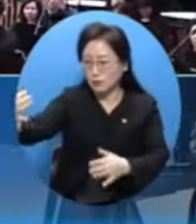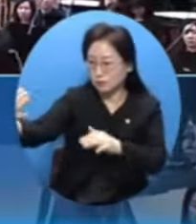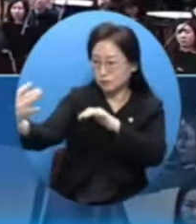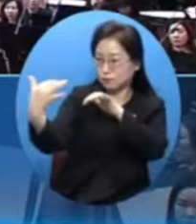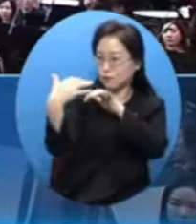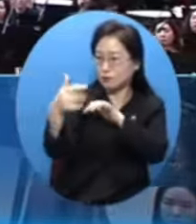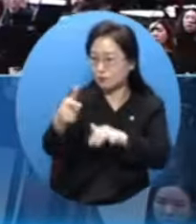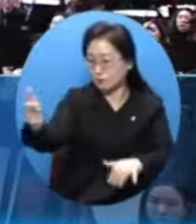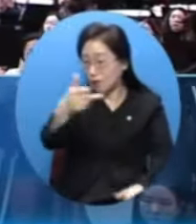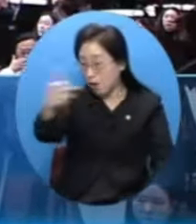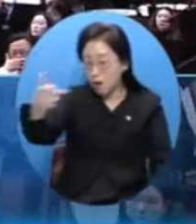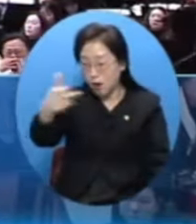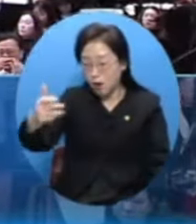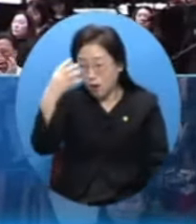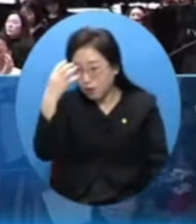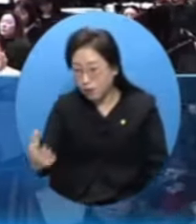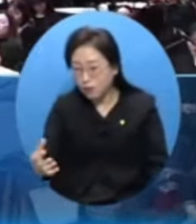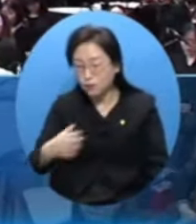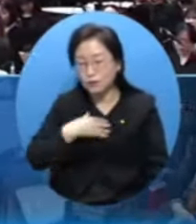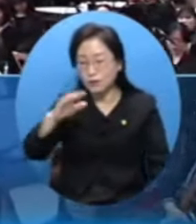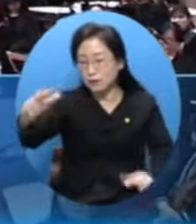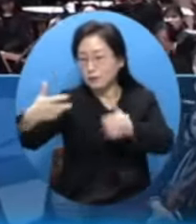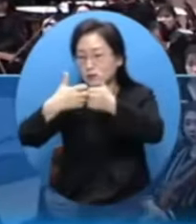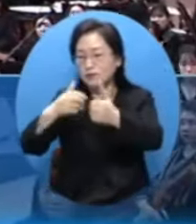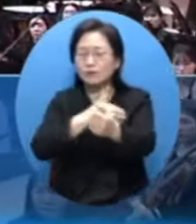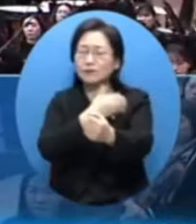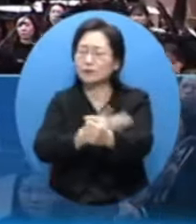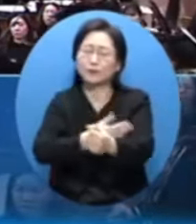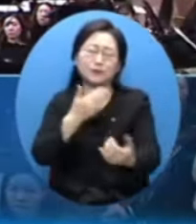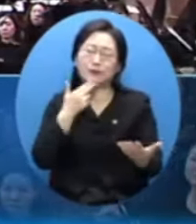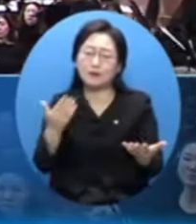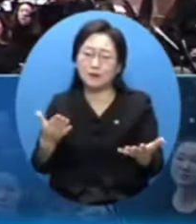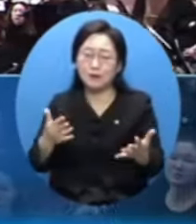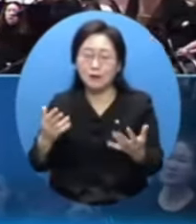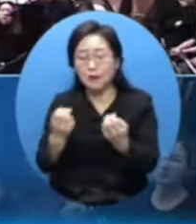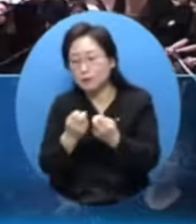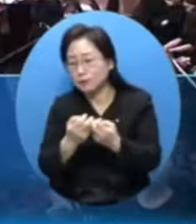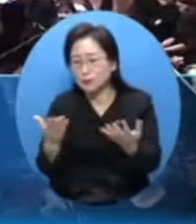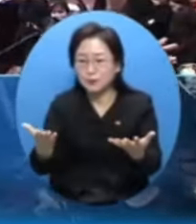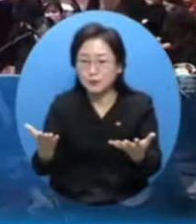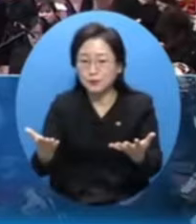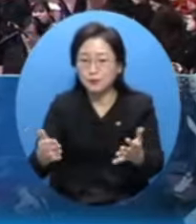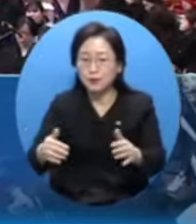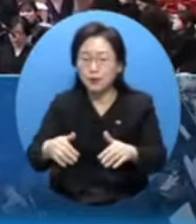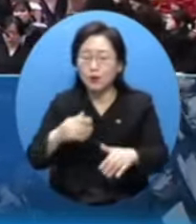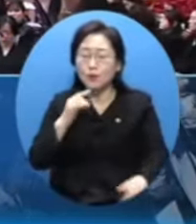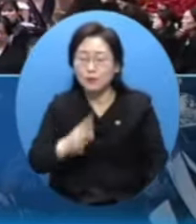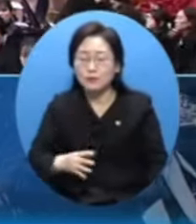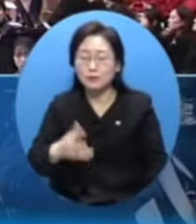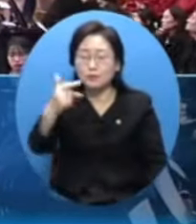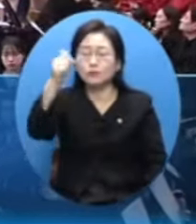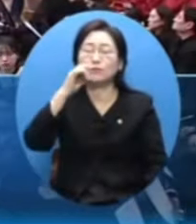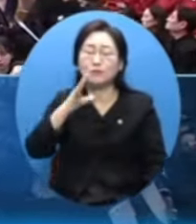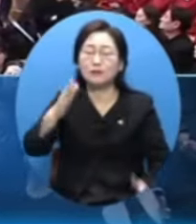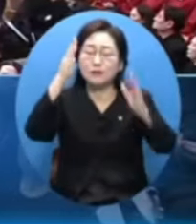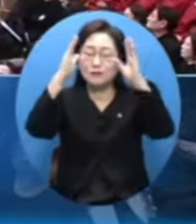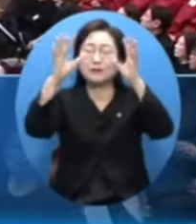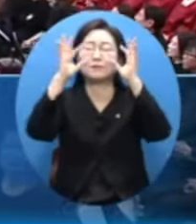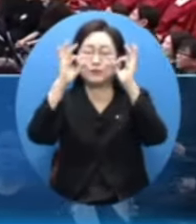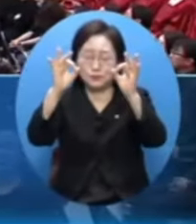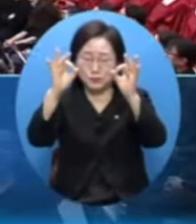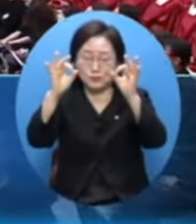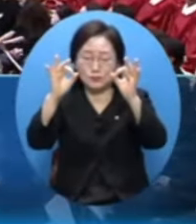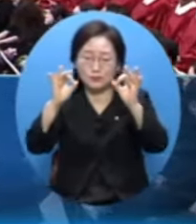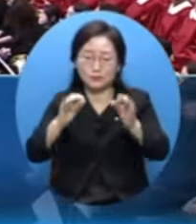이 큰 무리를 우리가 대적할 능력이 없고 어떻게 할 줄도 알지 못하고 오직 주만 바라보나이다